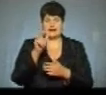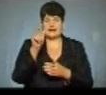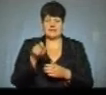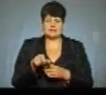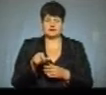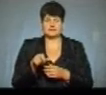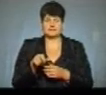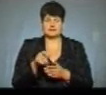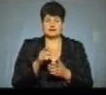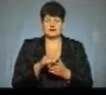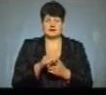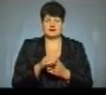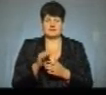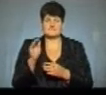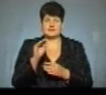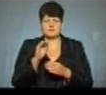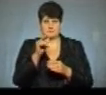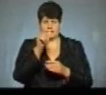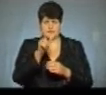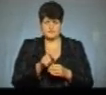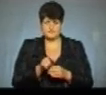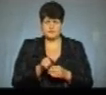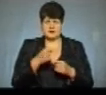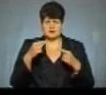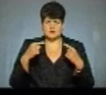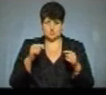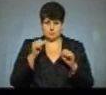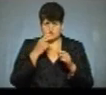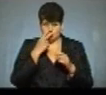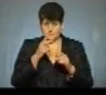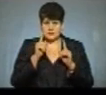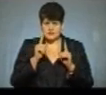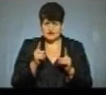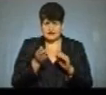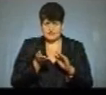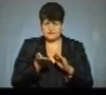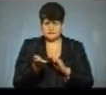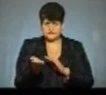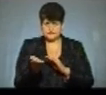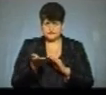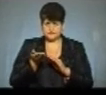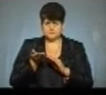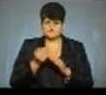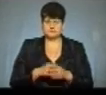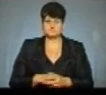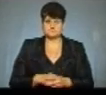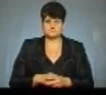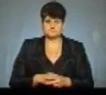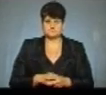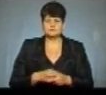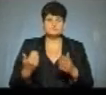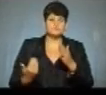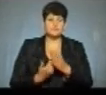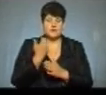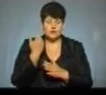є ультрафіолетова лінія. Все решту можна буде бачити тільки під ультрафіолетом і під мікроскопом. Нова банкнота